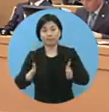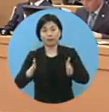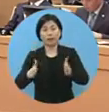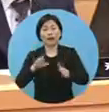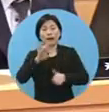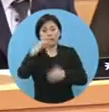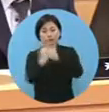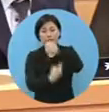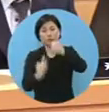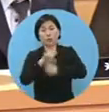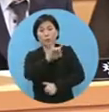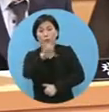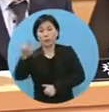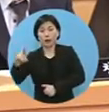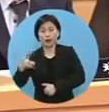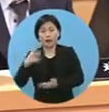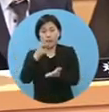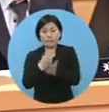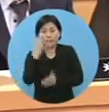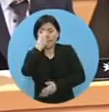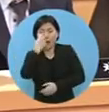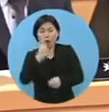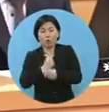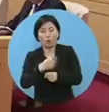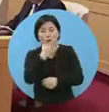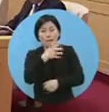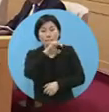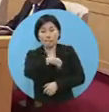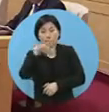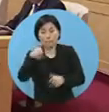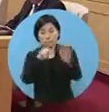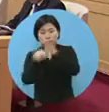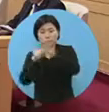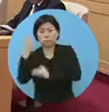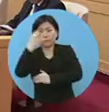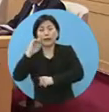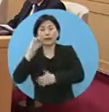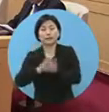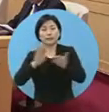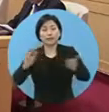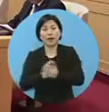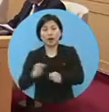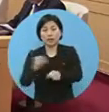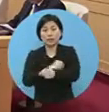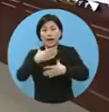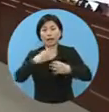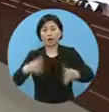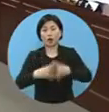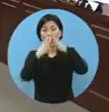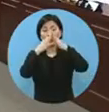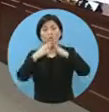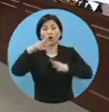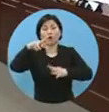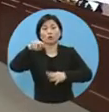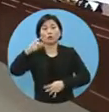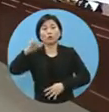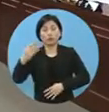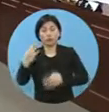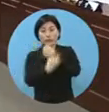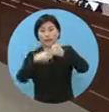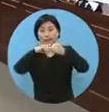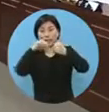임시회에서는 각 상임위원회별로 조례안 심사와 현장 시찰 등을 펼칩니다. 특히 안전건설소방위원회는